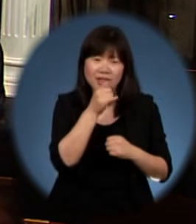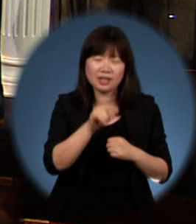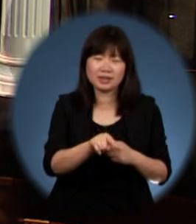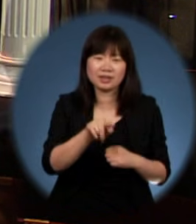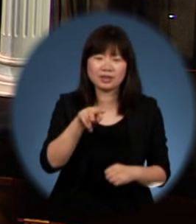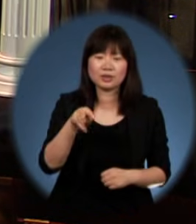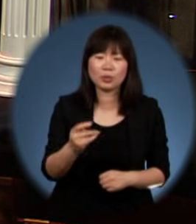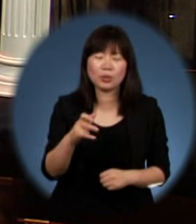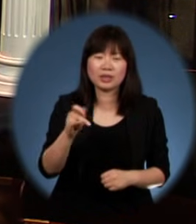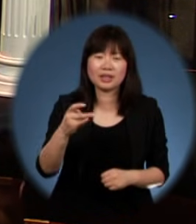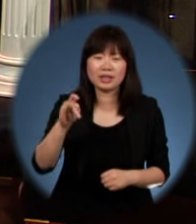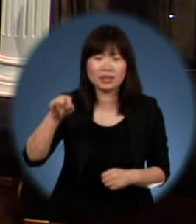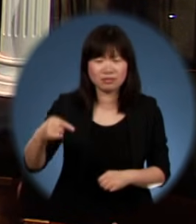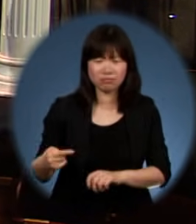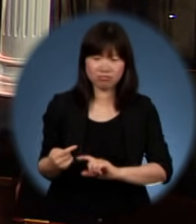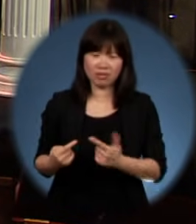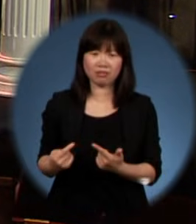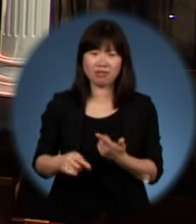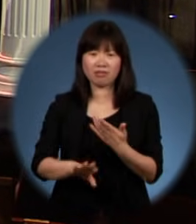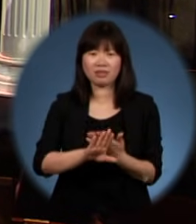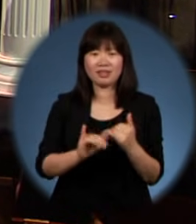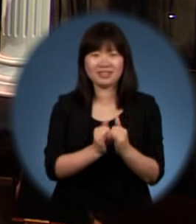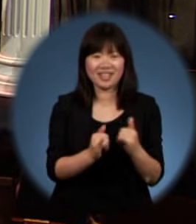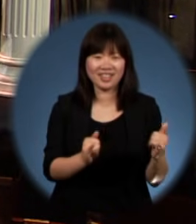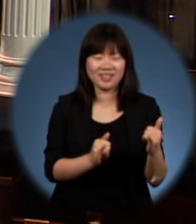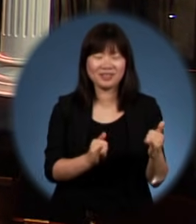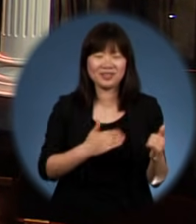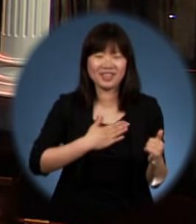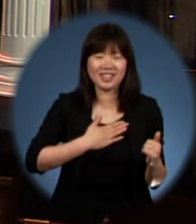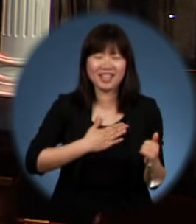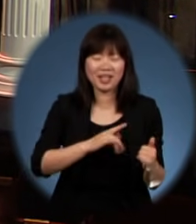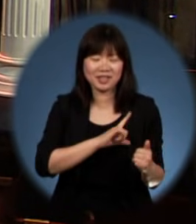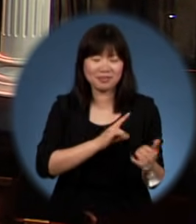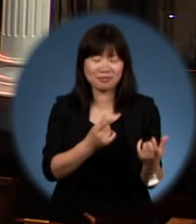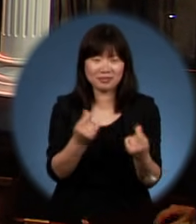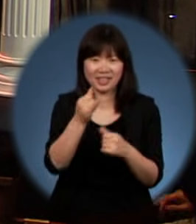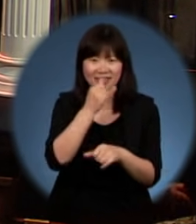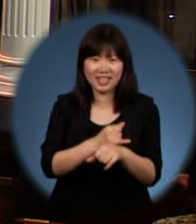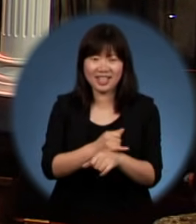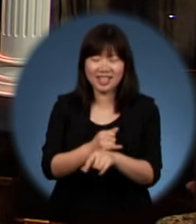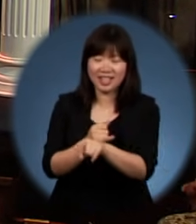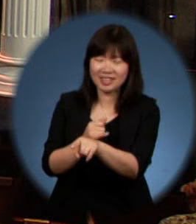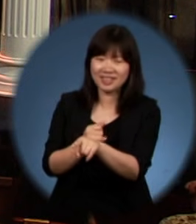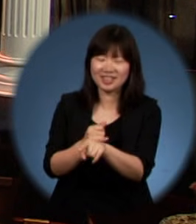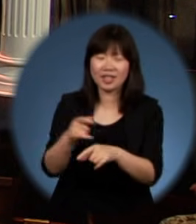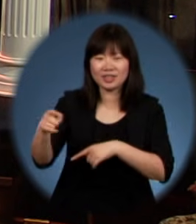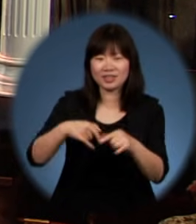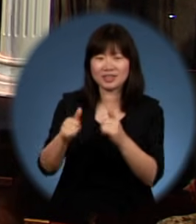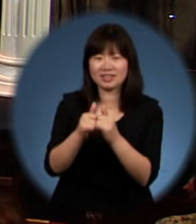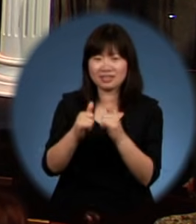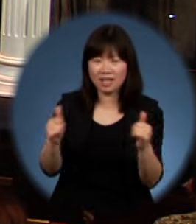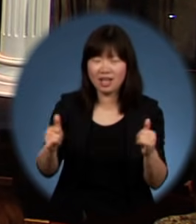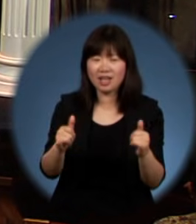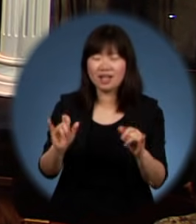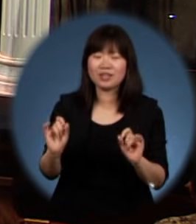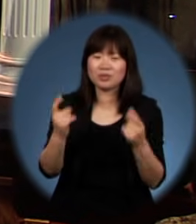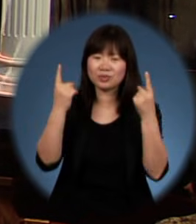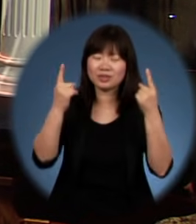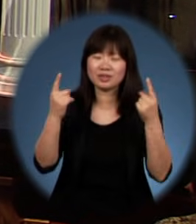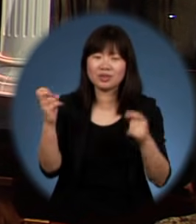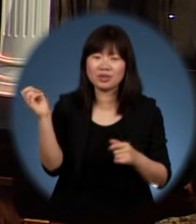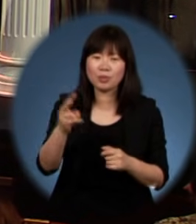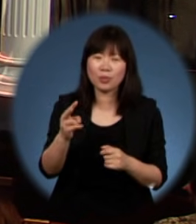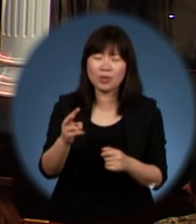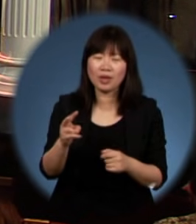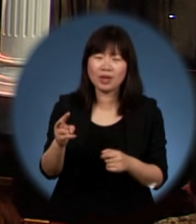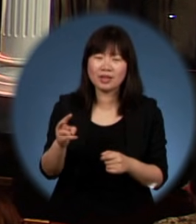이 소크라테스 라구요 소크라테스는 아닙니다 다른 사람이에요 이렇게 비슷하죠 2 소프트 앞에 쓰느냐 정치가 엿짜 아주 그